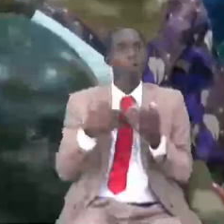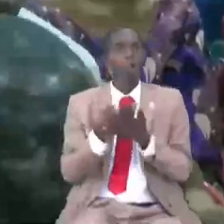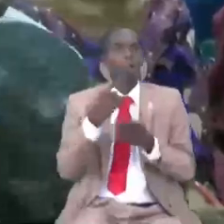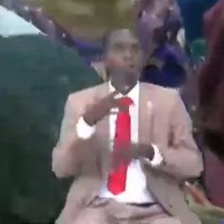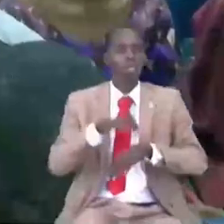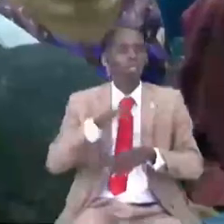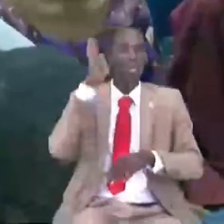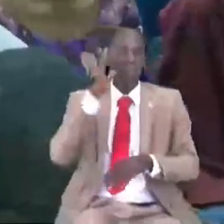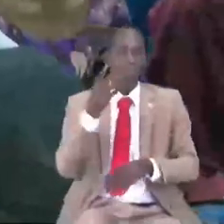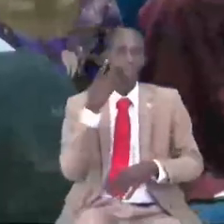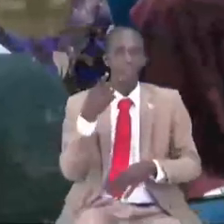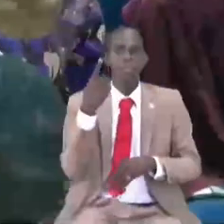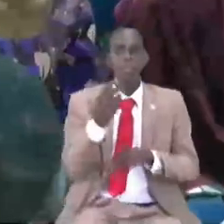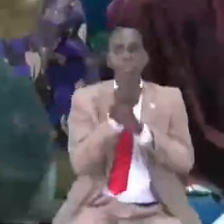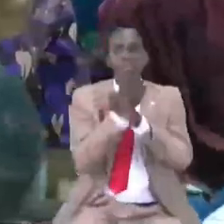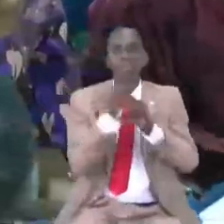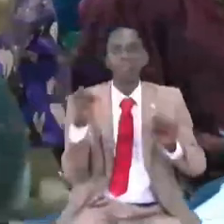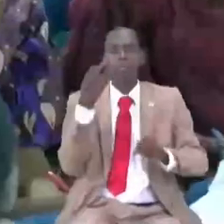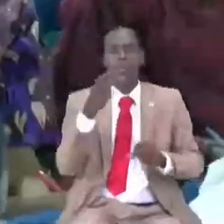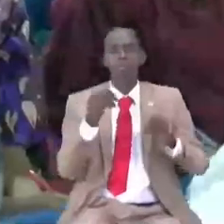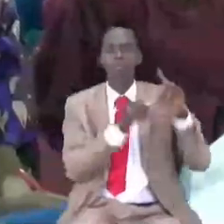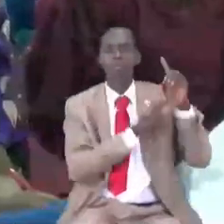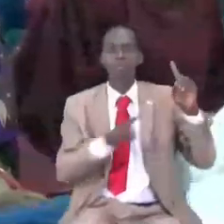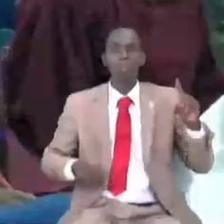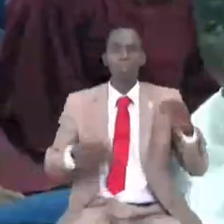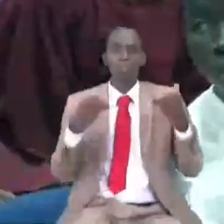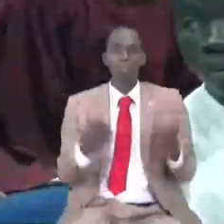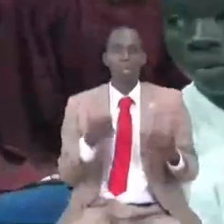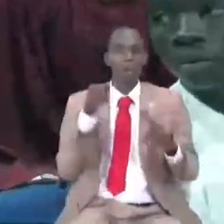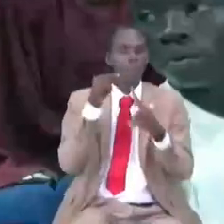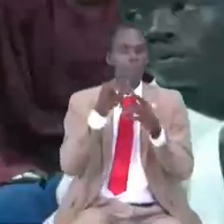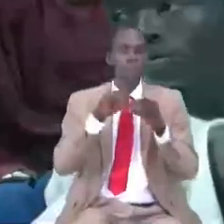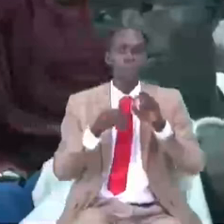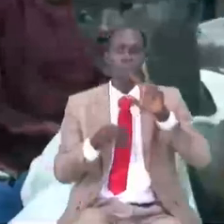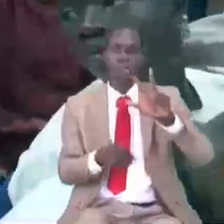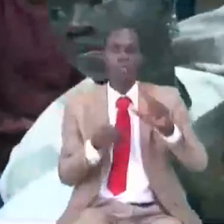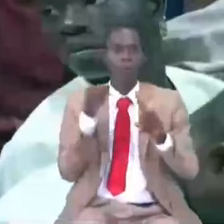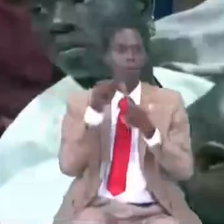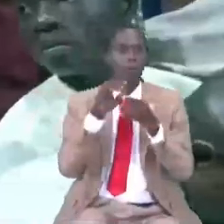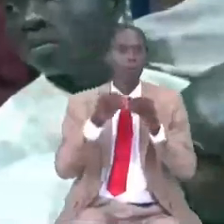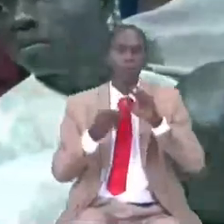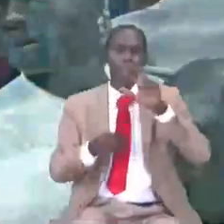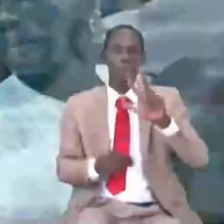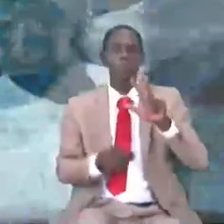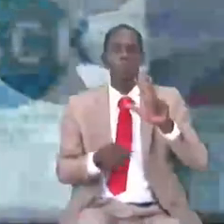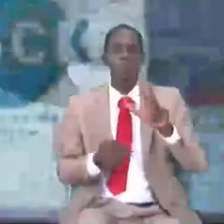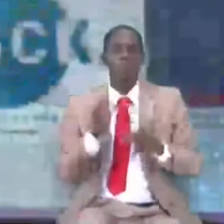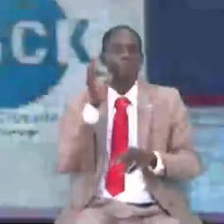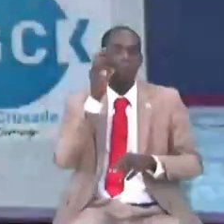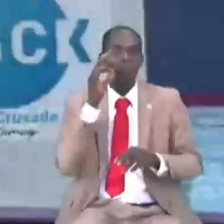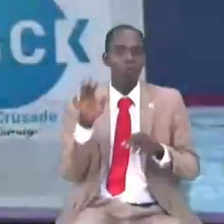gens de voir le salut de l'Éternel. Troisième point maintenant, le pardon fructueux par la